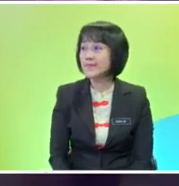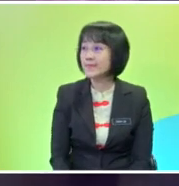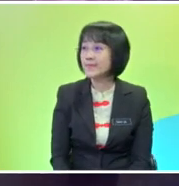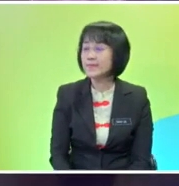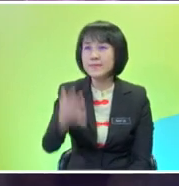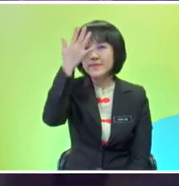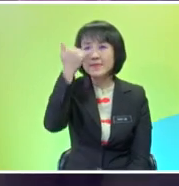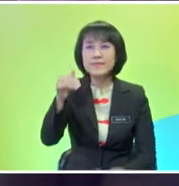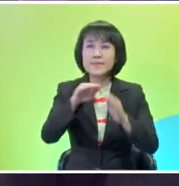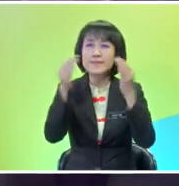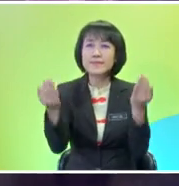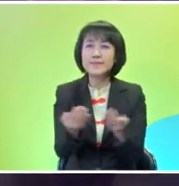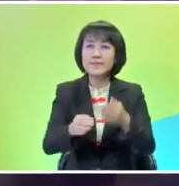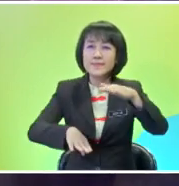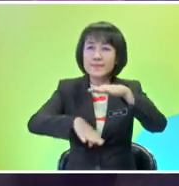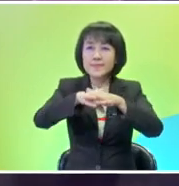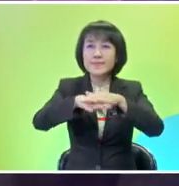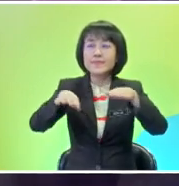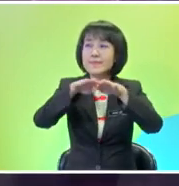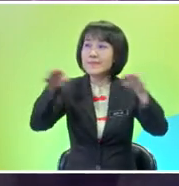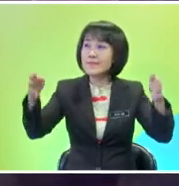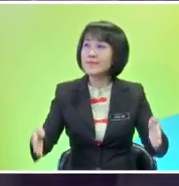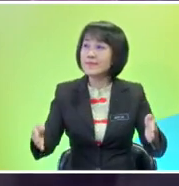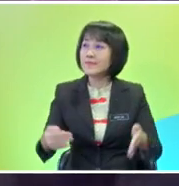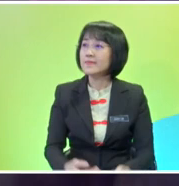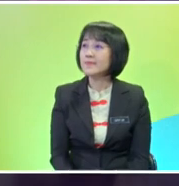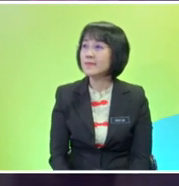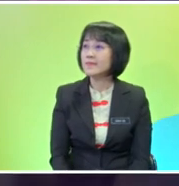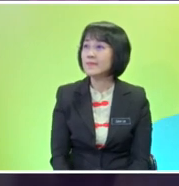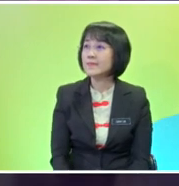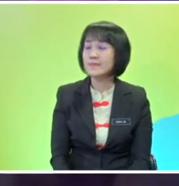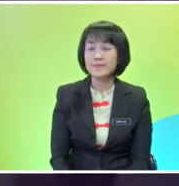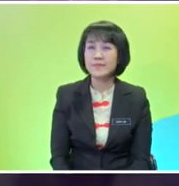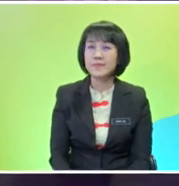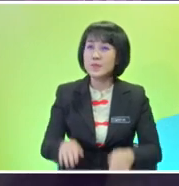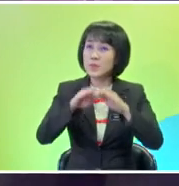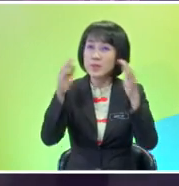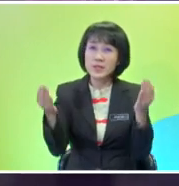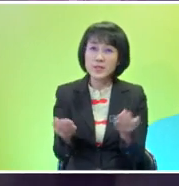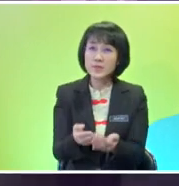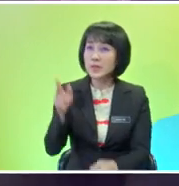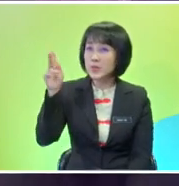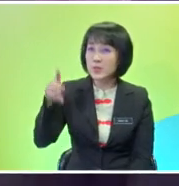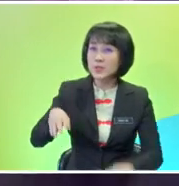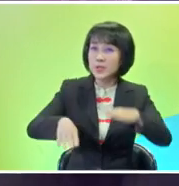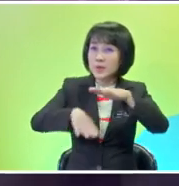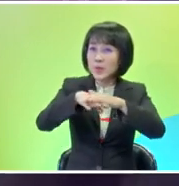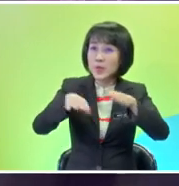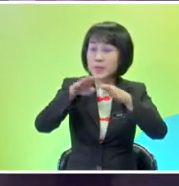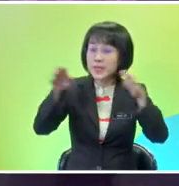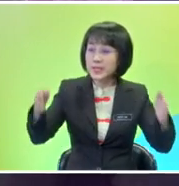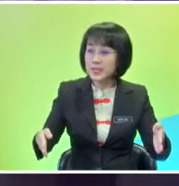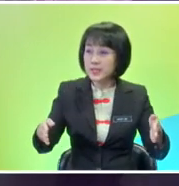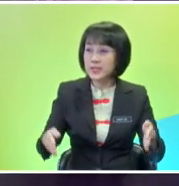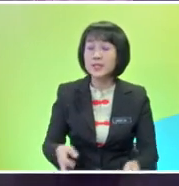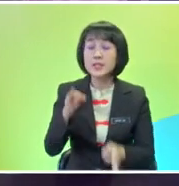Kenapa bola tu di bawah meja Mera bukan bola sepatutnya memang dekat bawah meja ke Cikgu kalau nak Taman nak